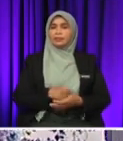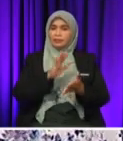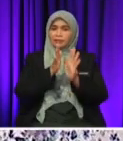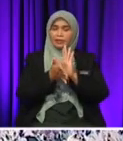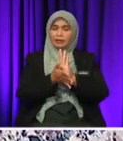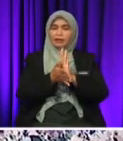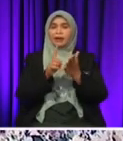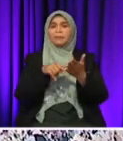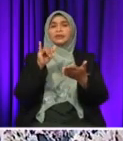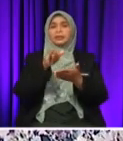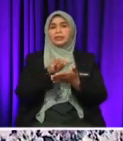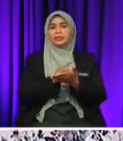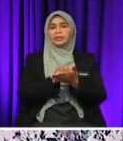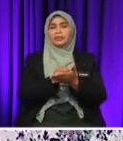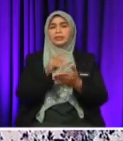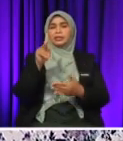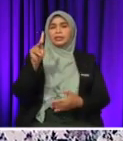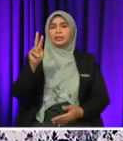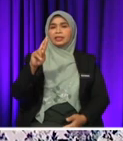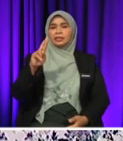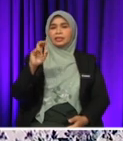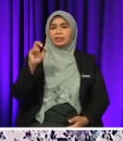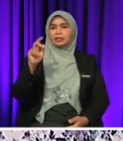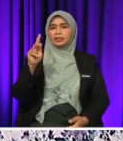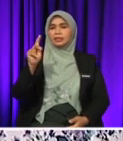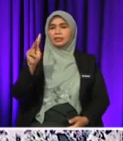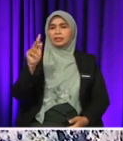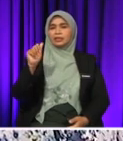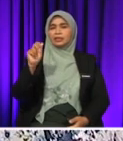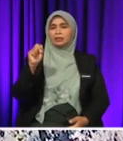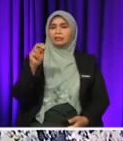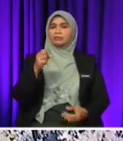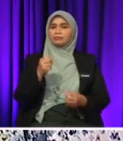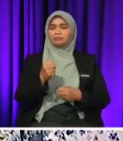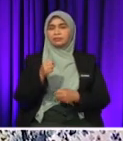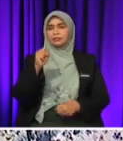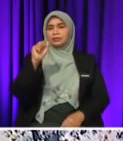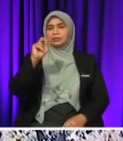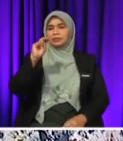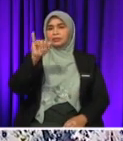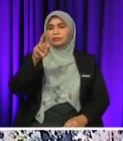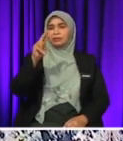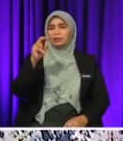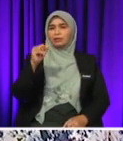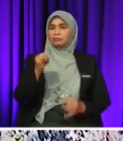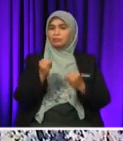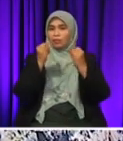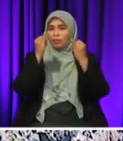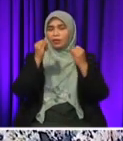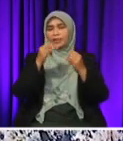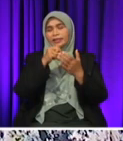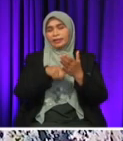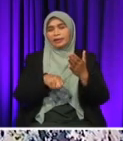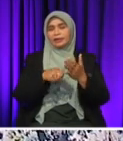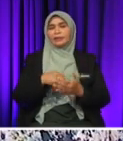Apakah itu kritikan Sanjungan nilai ya jadi disebut kritik Itu sudah pasti ada sesuatu yang kita Puji